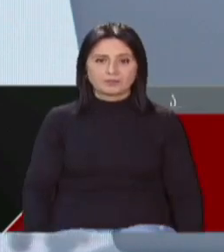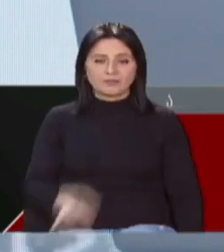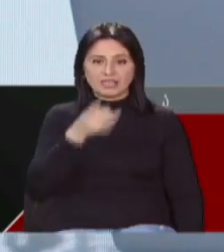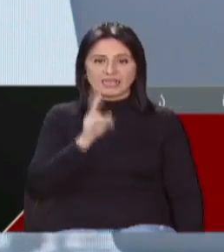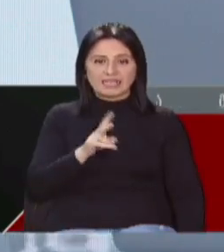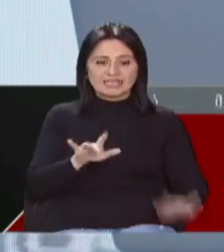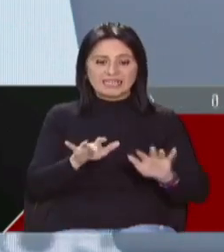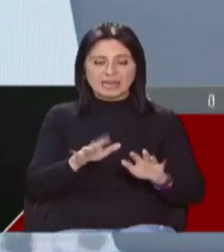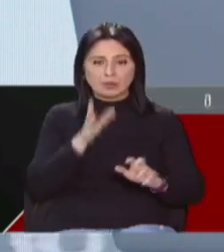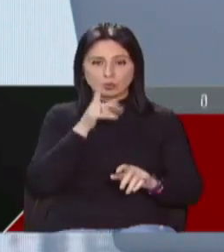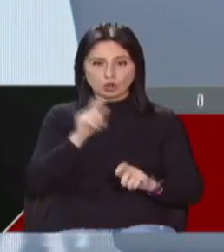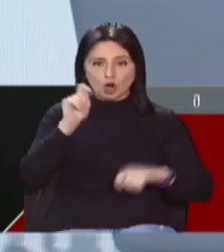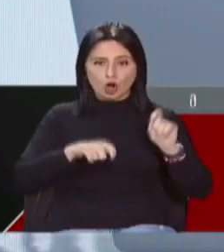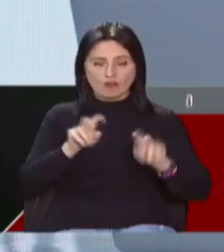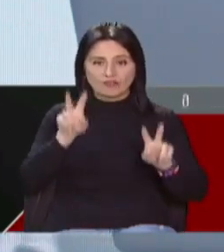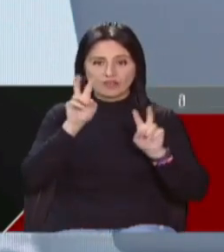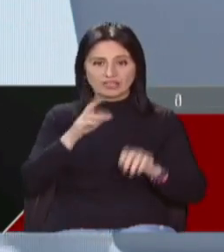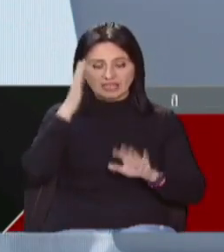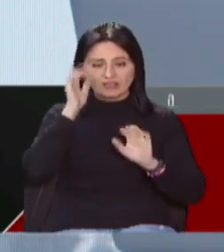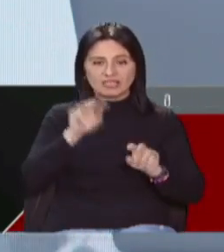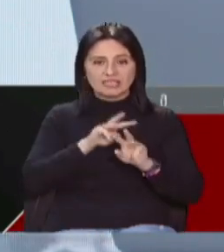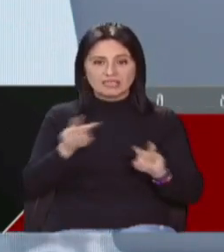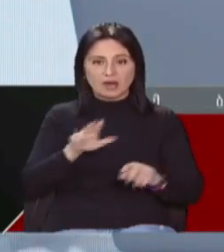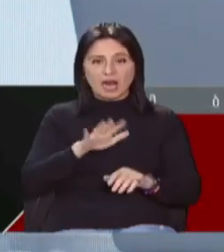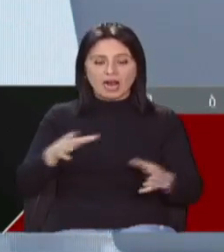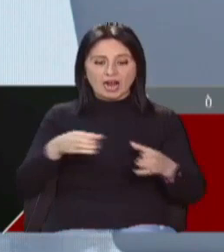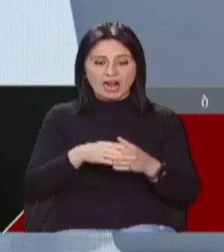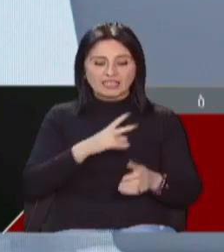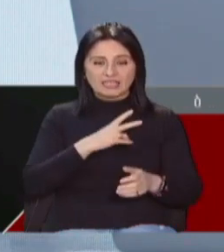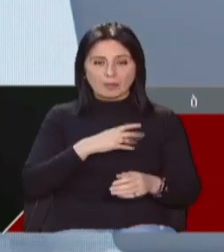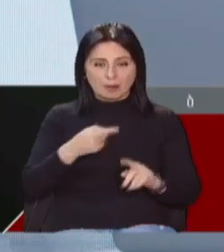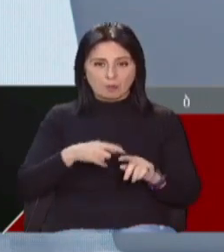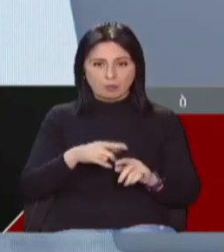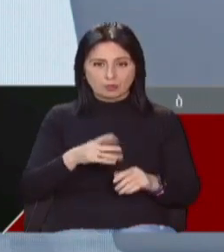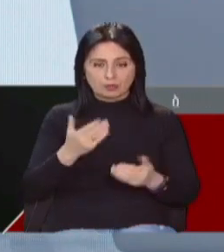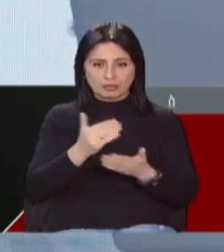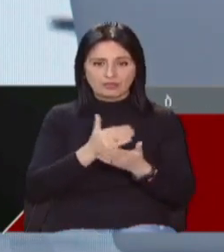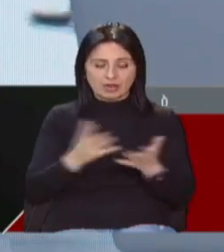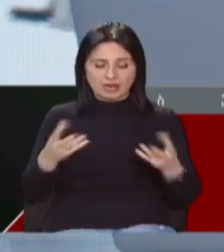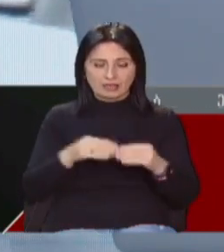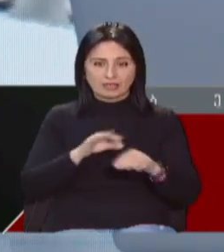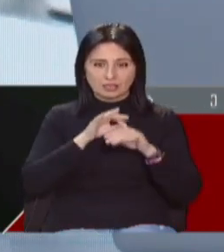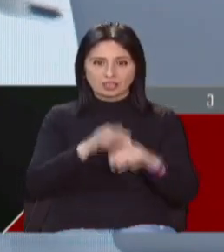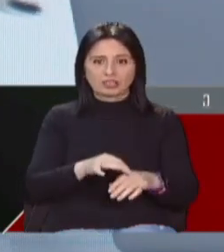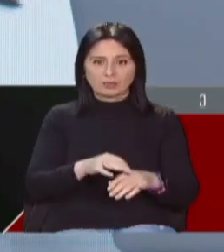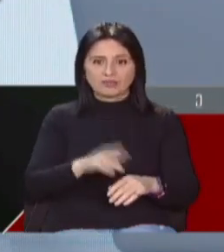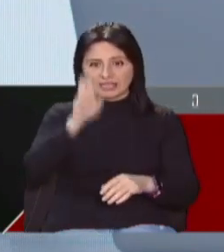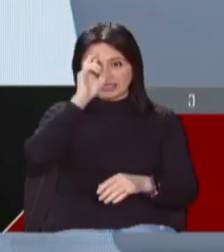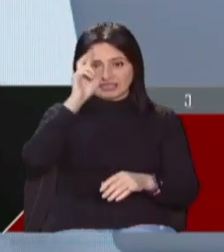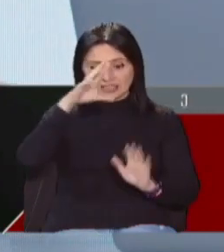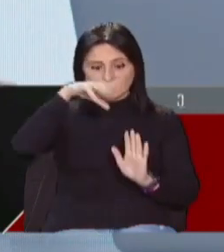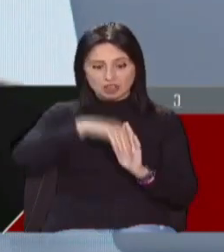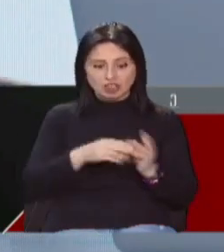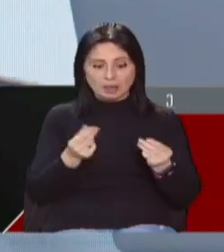რისკი ჰიბრიდულ ეპოქაში კონფერენცია ამ სახელწოდებით თავდაცვის ამის დროსა და გაერთიანებული სამეფოს ორმხრივი თანამშრომლობის ფარგლებში გაიმართა. სახელმწიფო